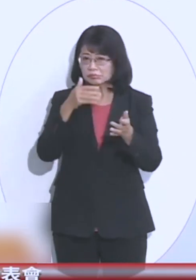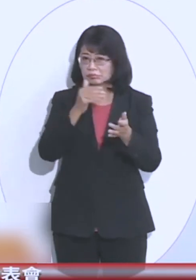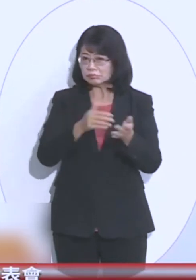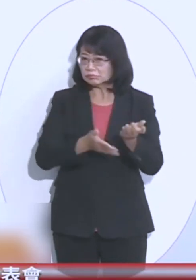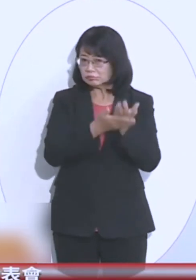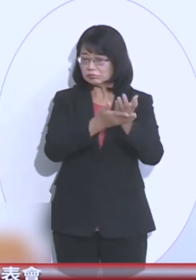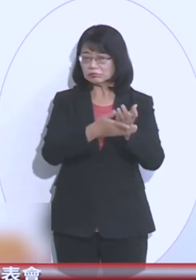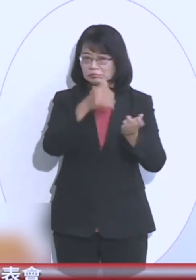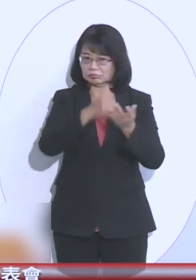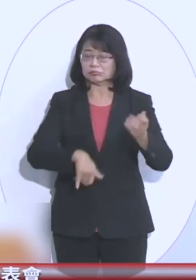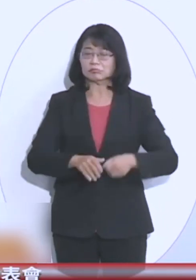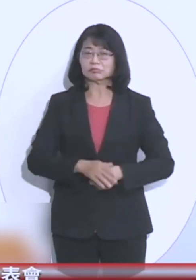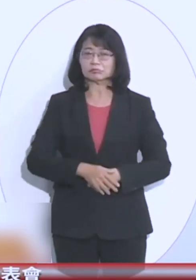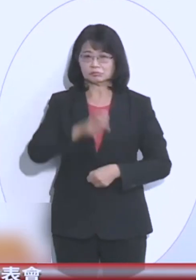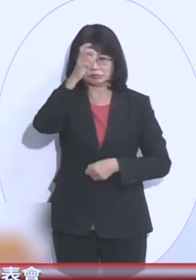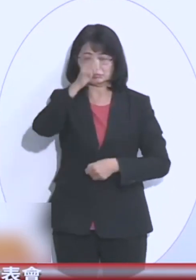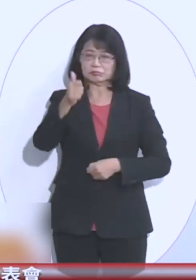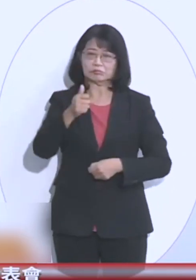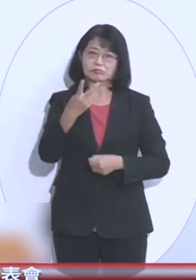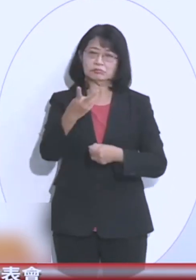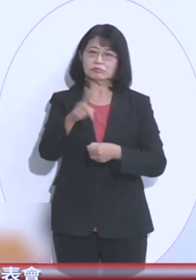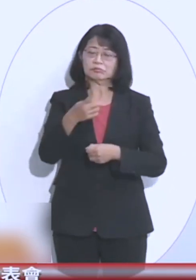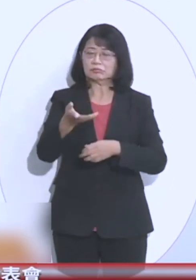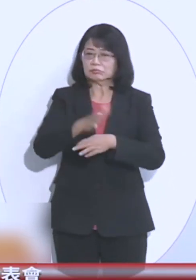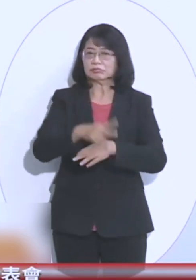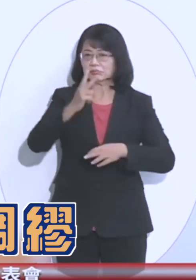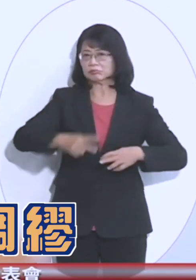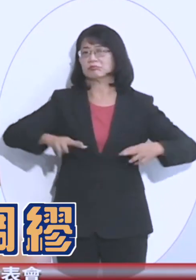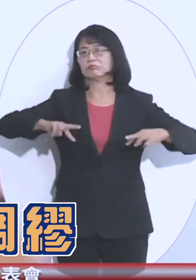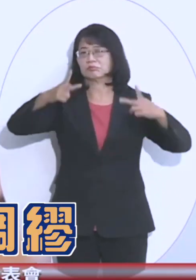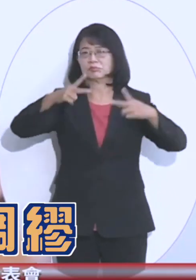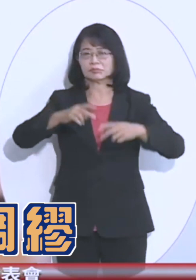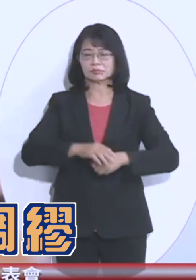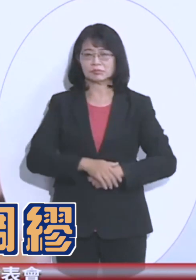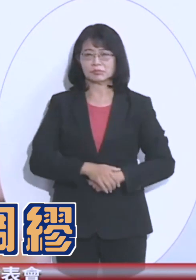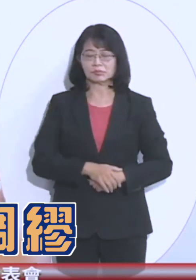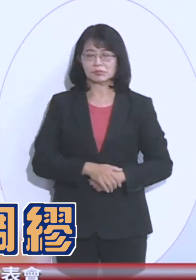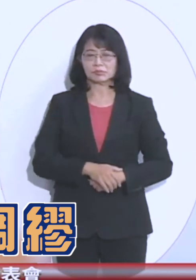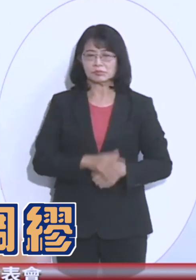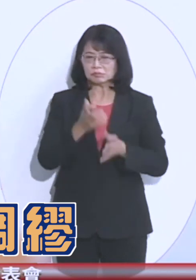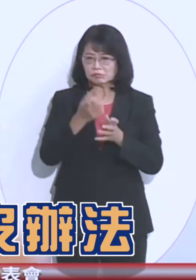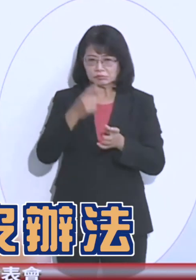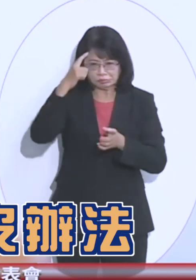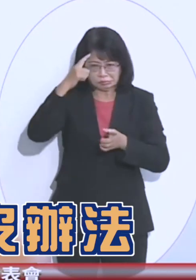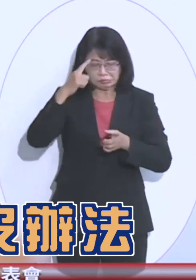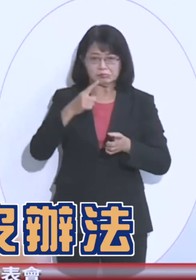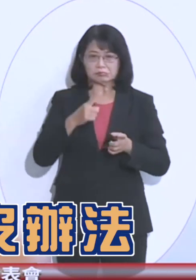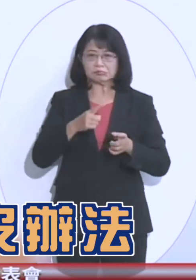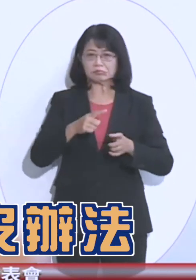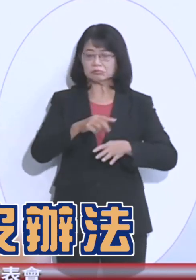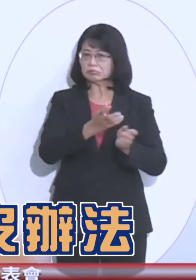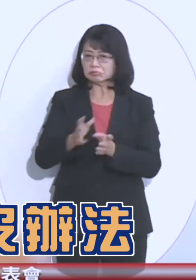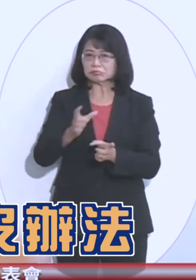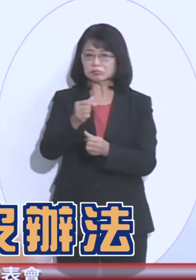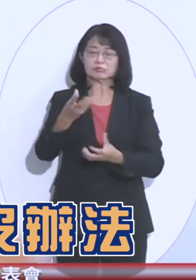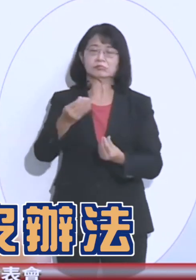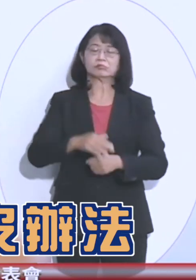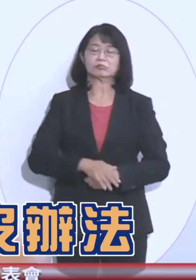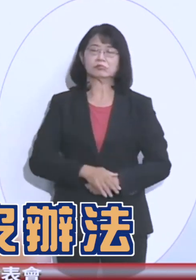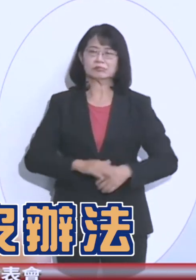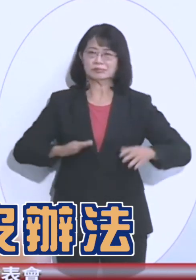察因公殉职，较重新改变，无法度迷雾丢苗，参林克骨正伊都无法